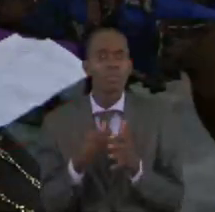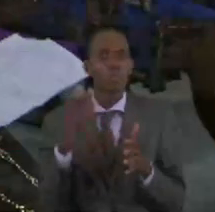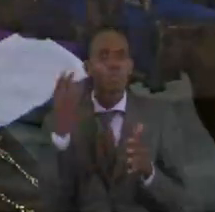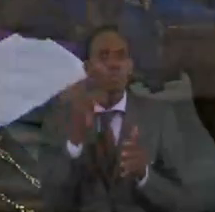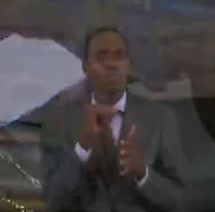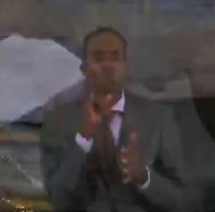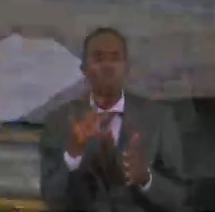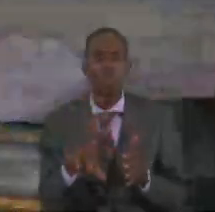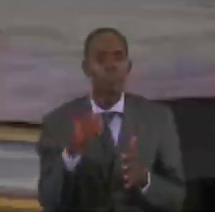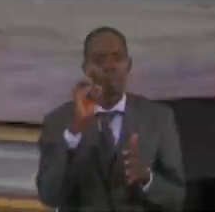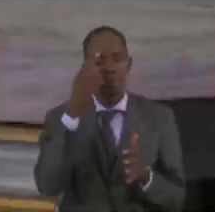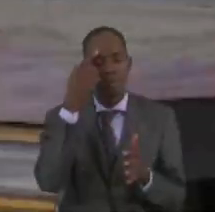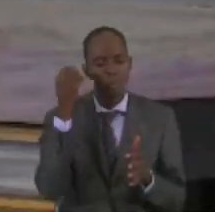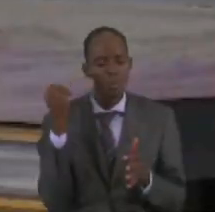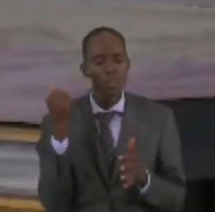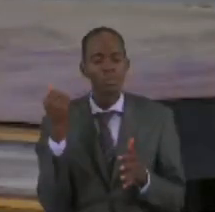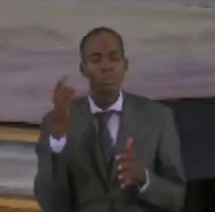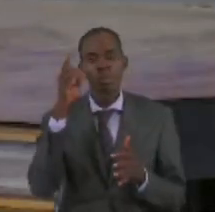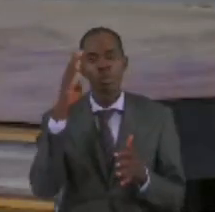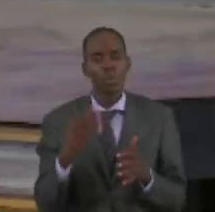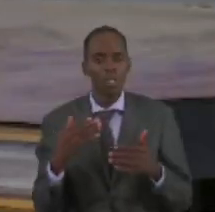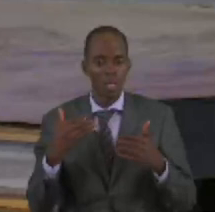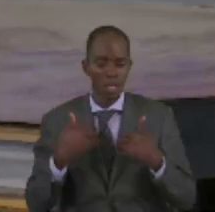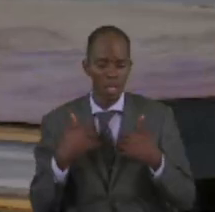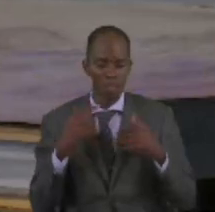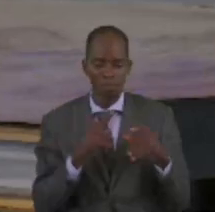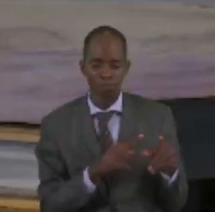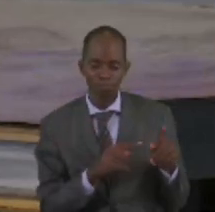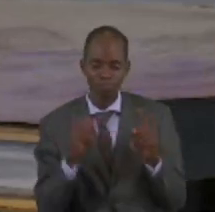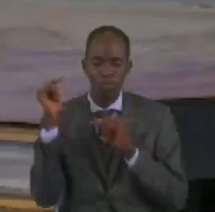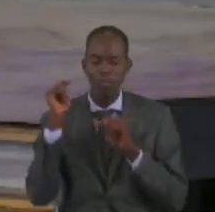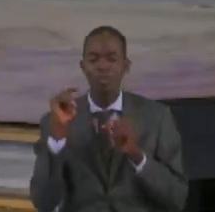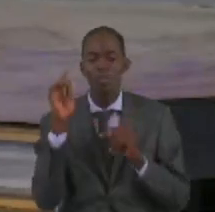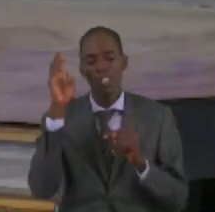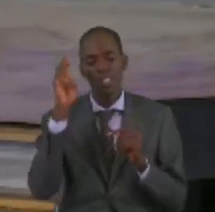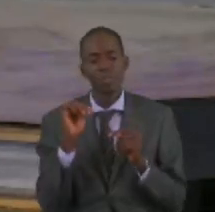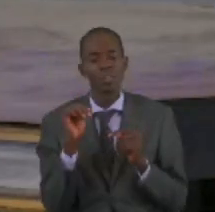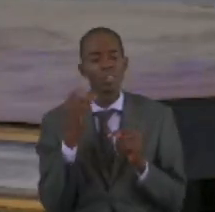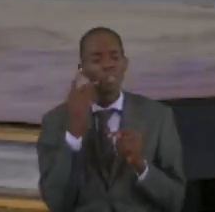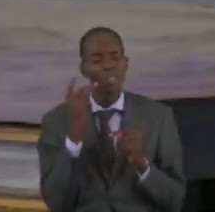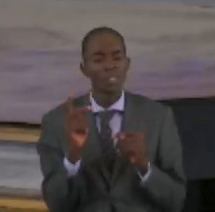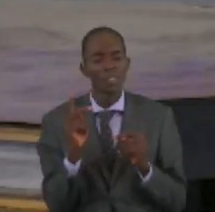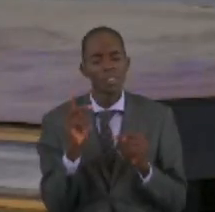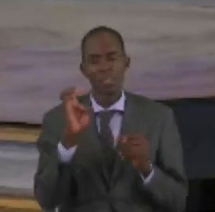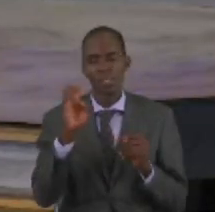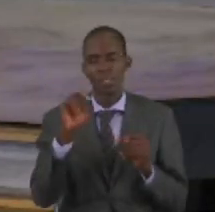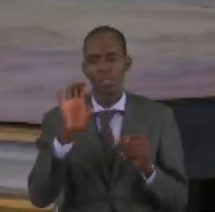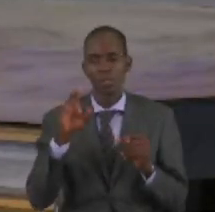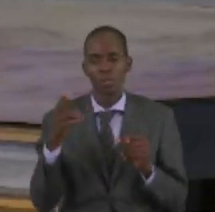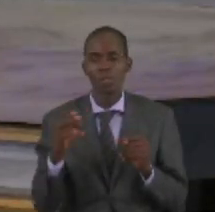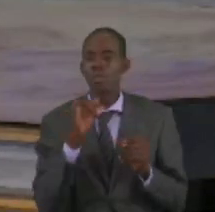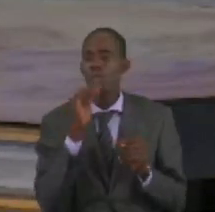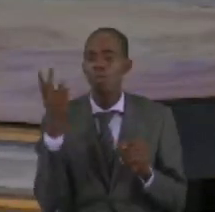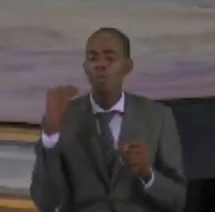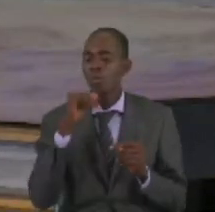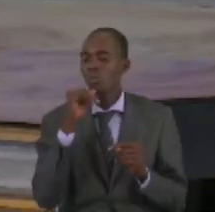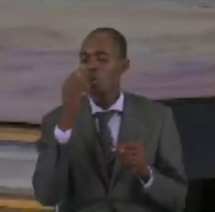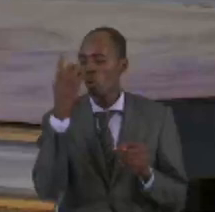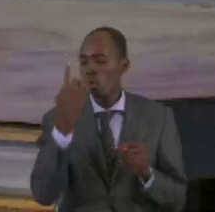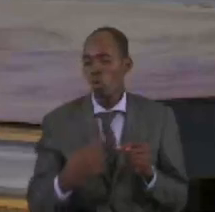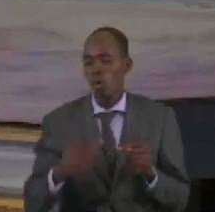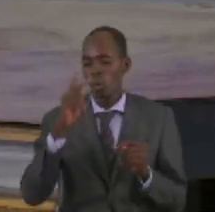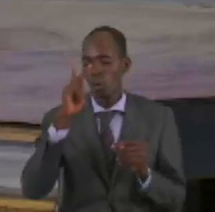ne parut plus parce que Dieu l'avait enlevé. Comprenez, Enoch n'était pas la